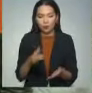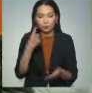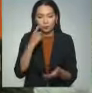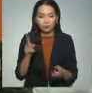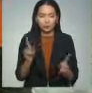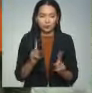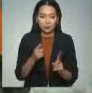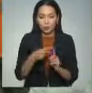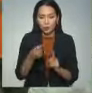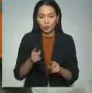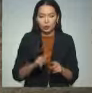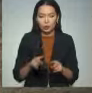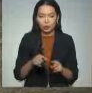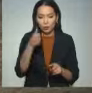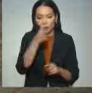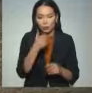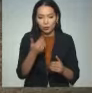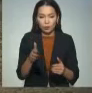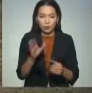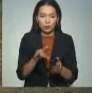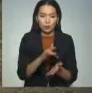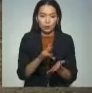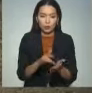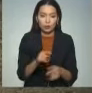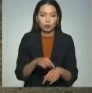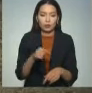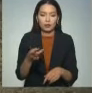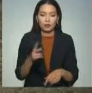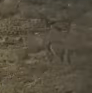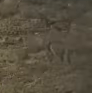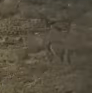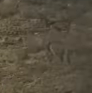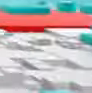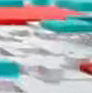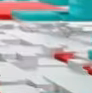уже в ближайшие годы. К слову, теперь за чистоту в городе отвечают две компании.